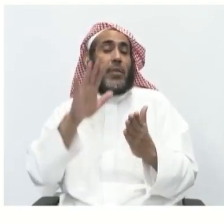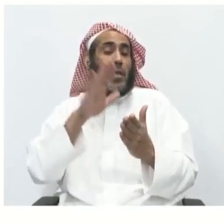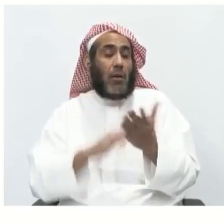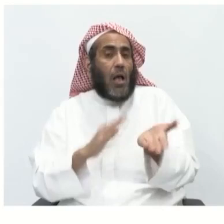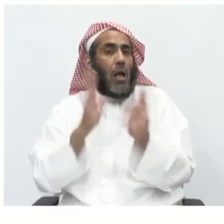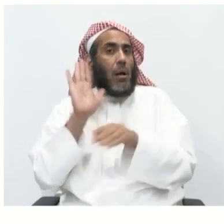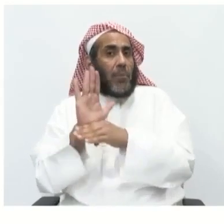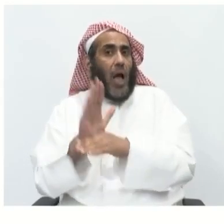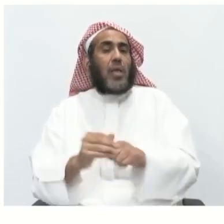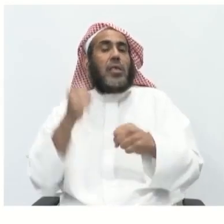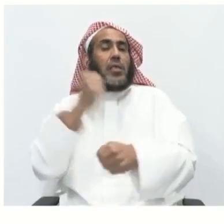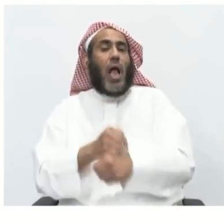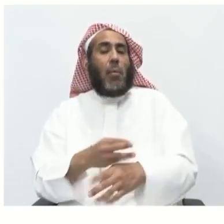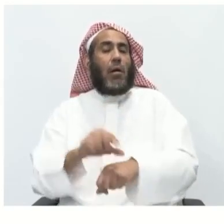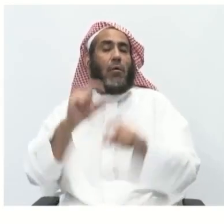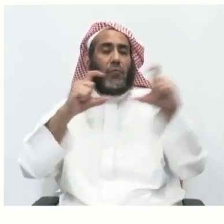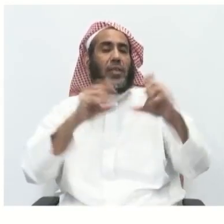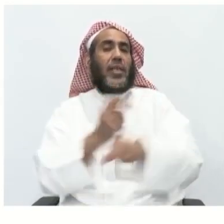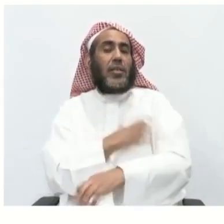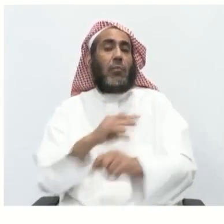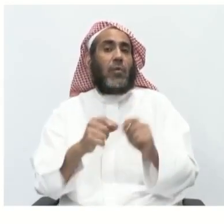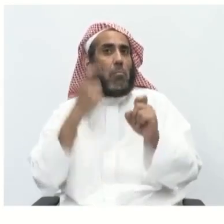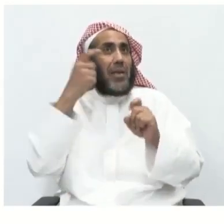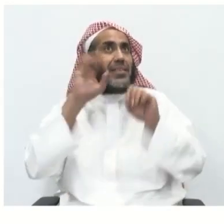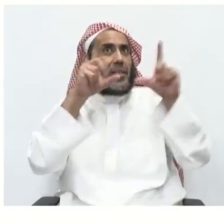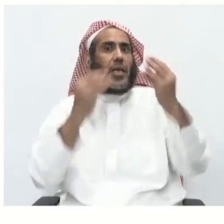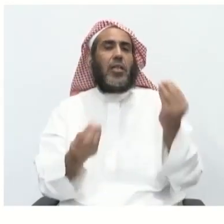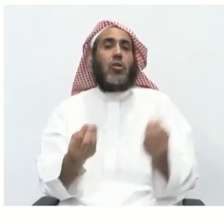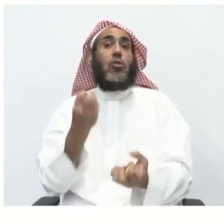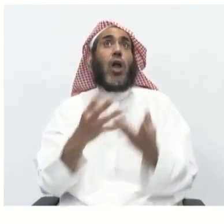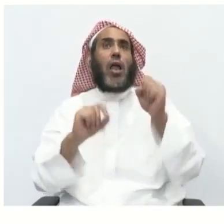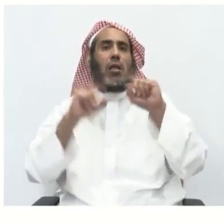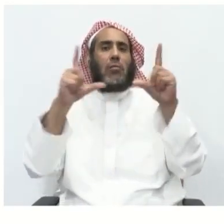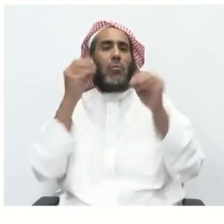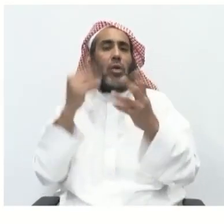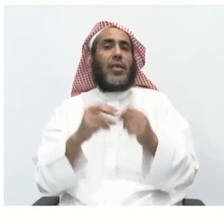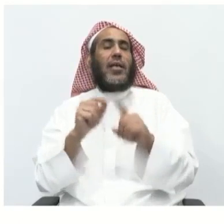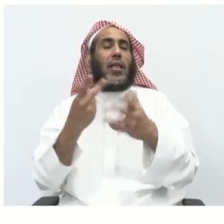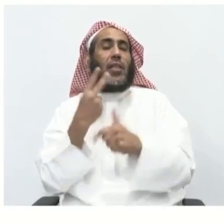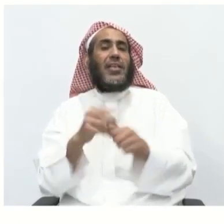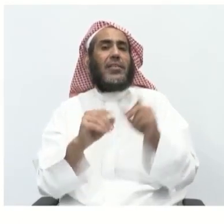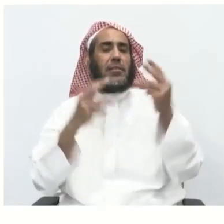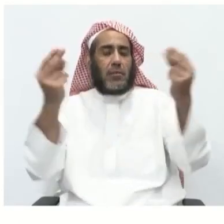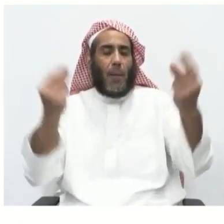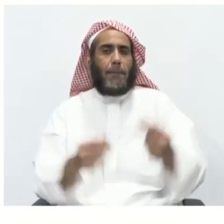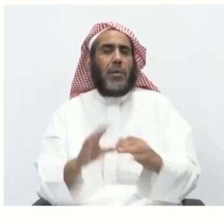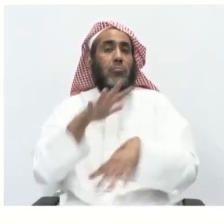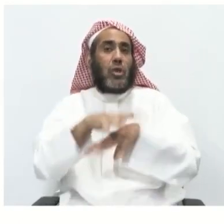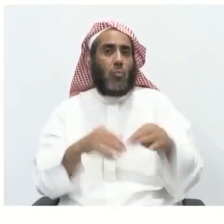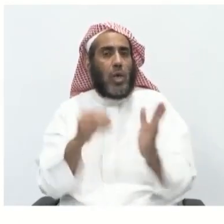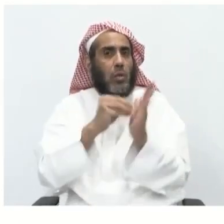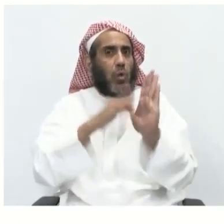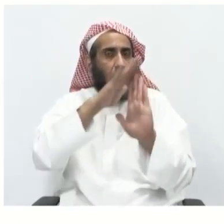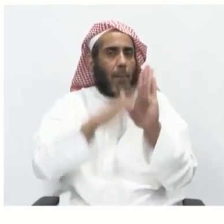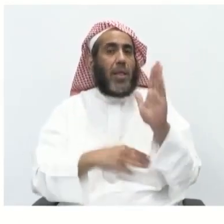بطاقه السلامه في دليل التجارب العلميه على منصه عين الاثرائيه اثنين صمم جدولا لتدوين البيانات